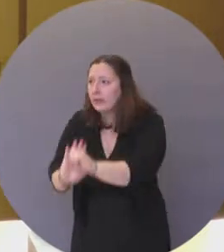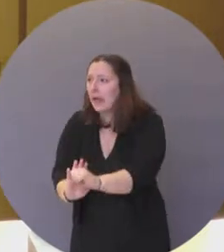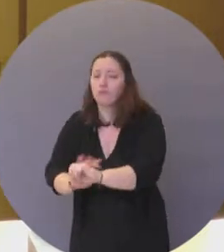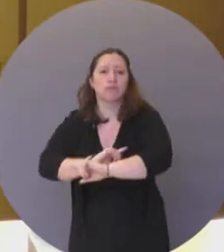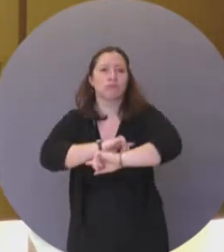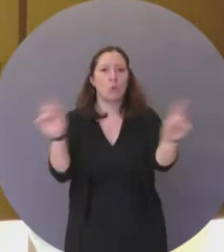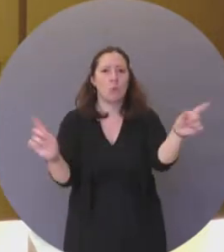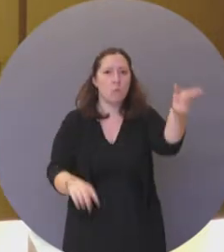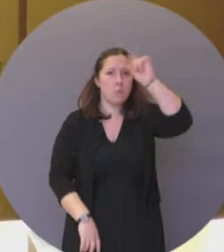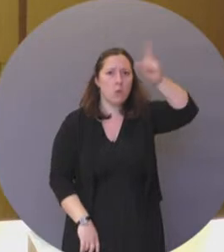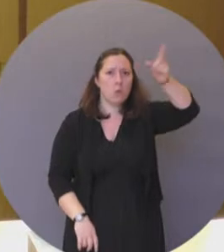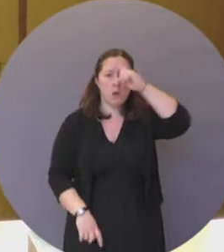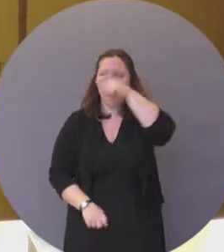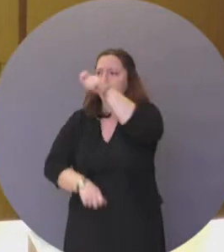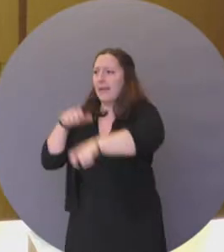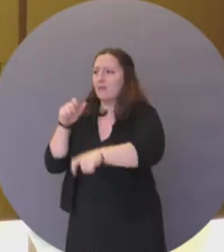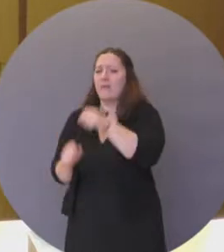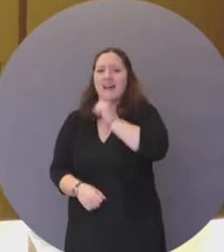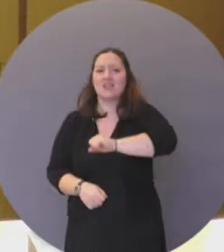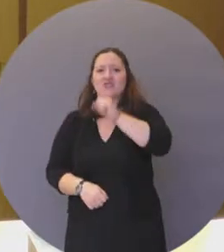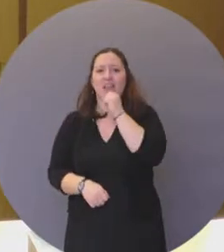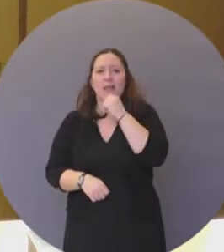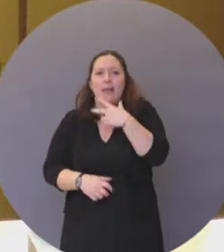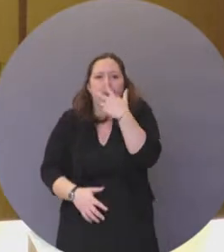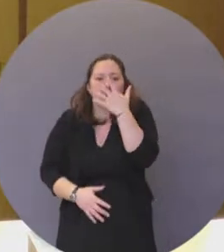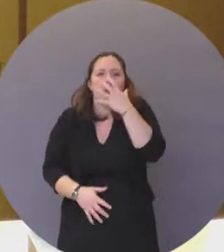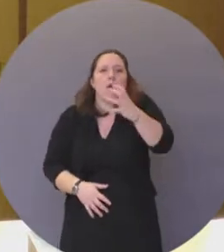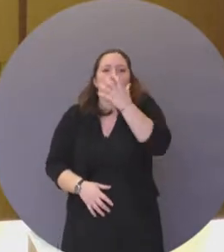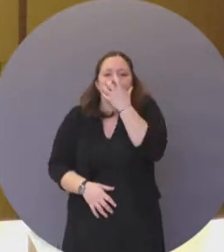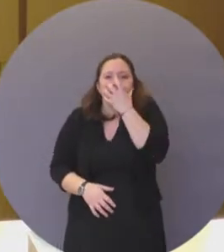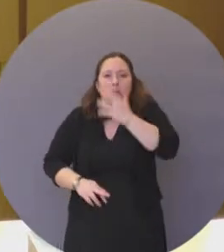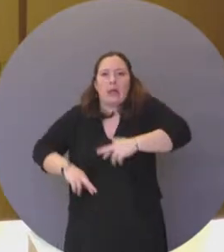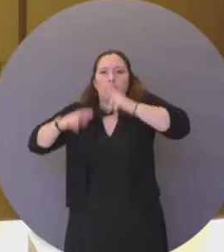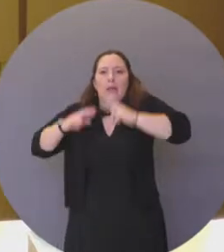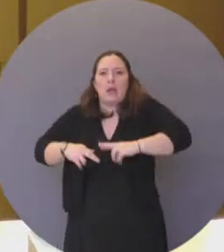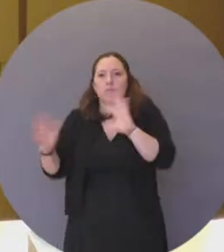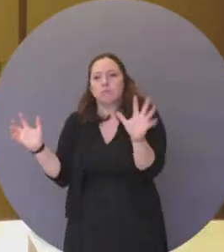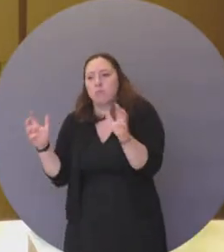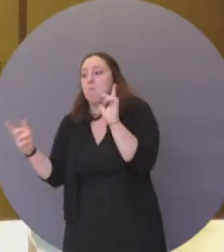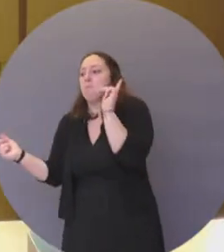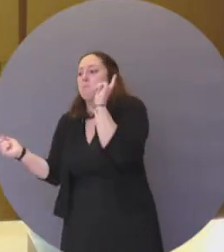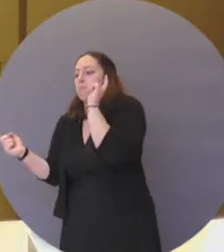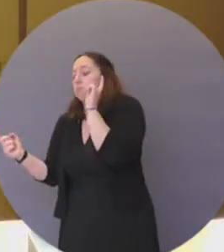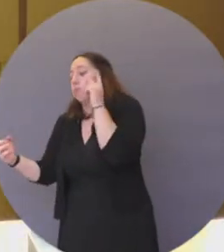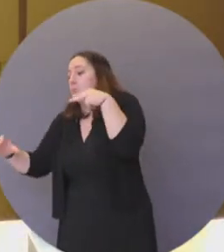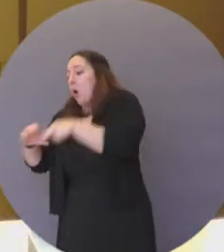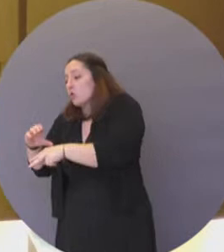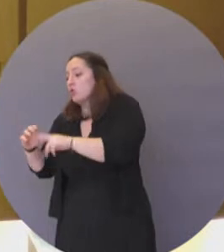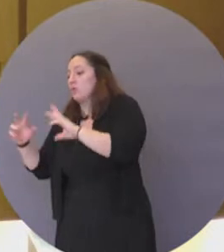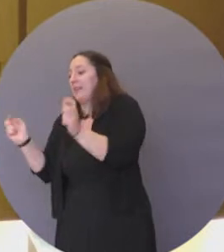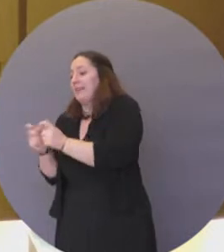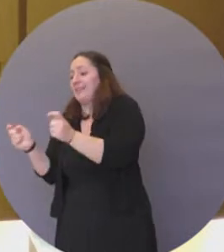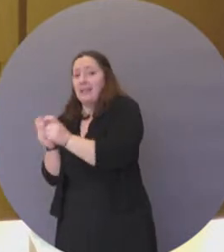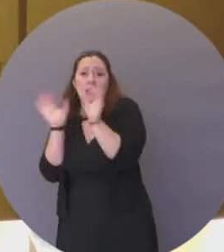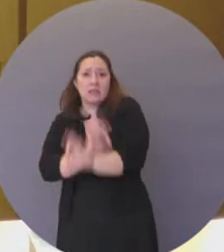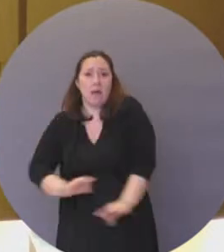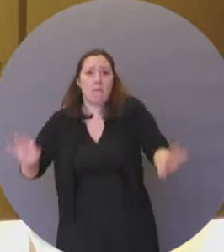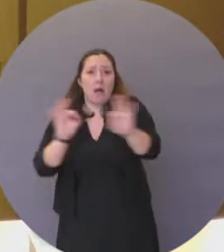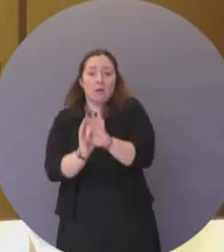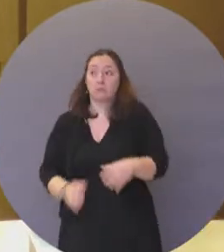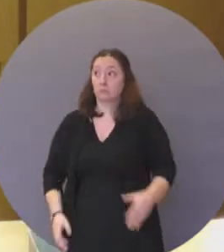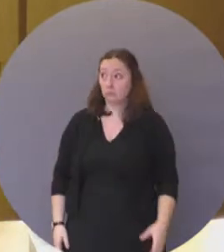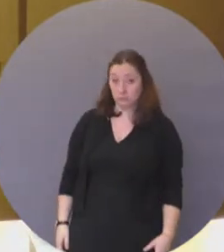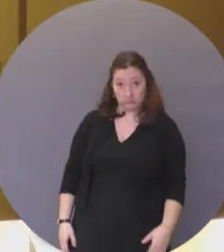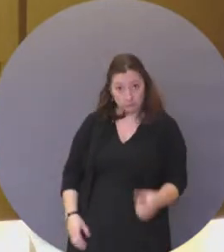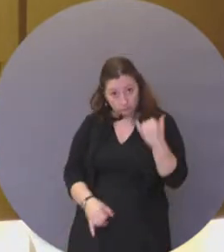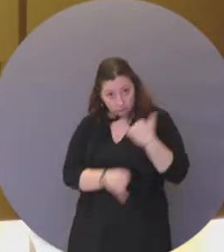ces résidents n’est sous respirateur artificiel c'est rassurant face à ces constats et on regarde que de la nécessité